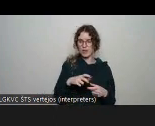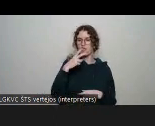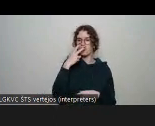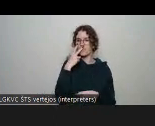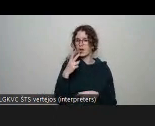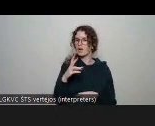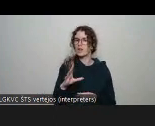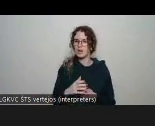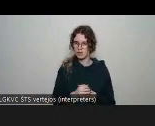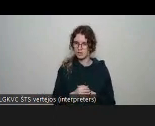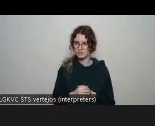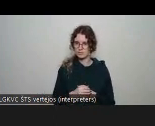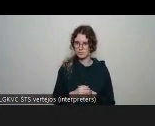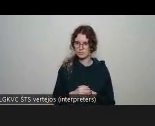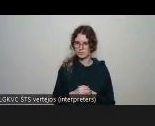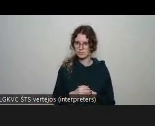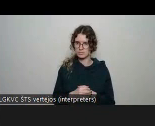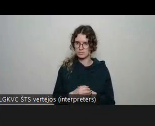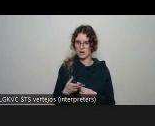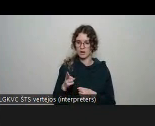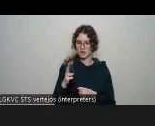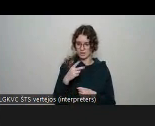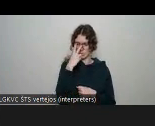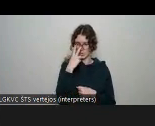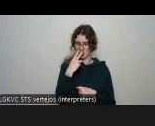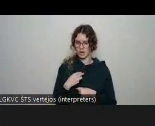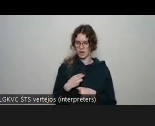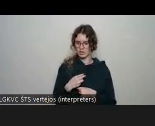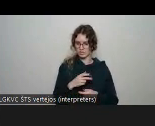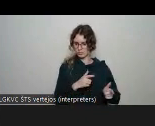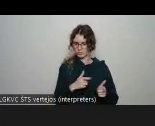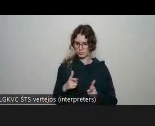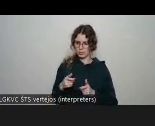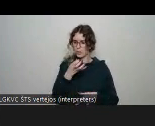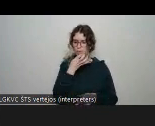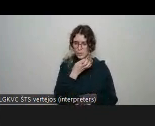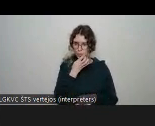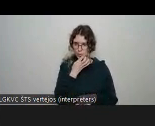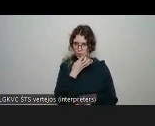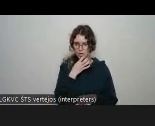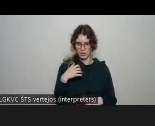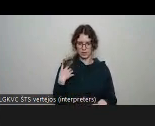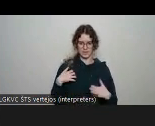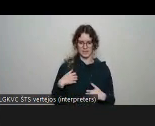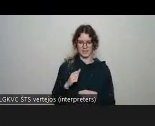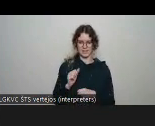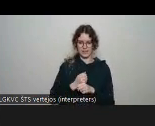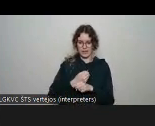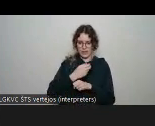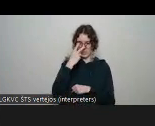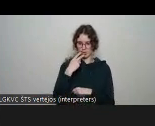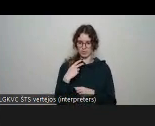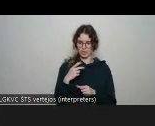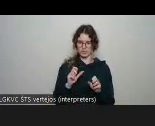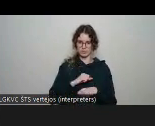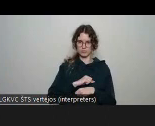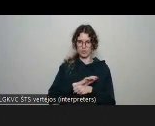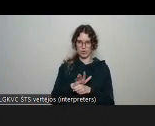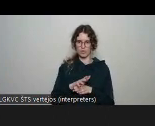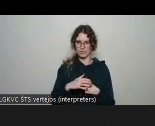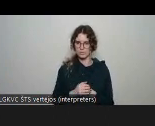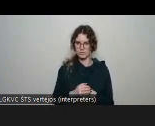kas dar nebuvo prisitaikęs, labai greitai buvo priversas prisitaikyti prie COVID situacijos. ir įgyti